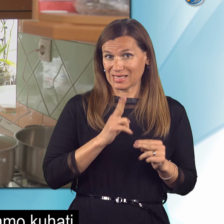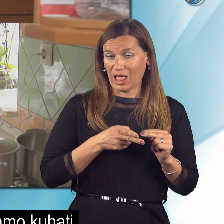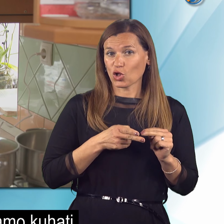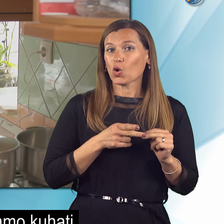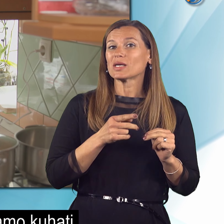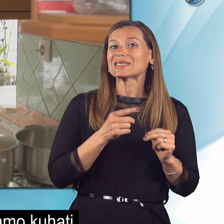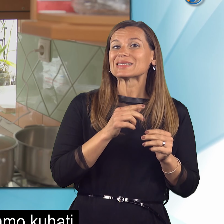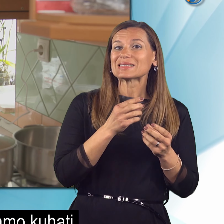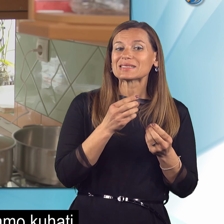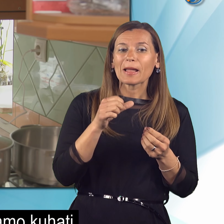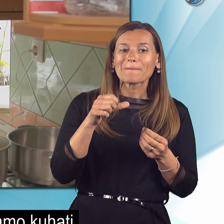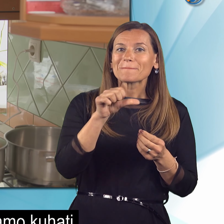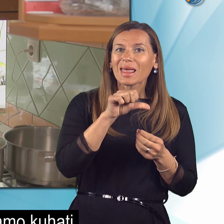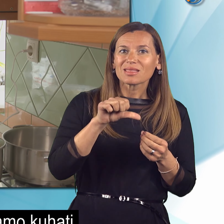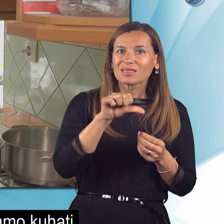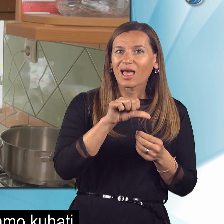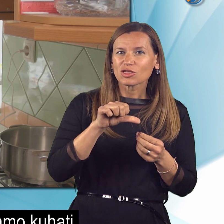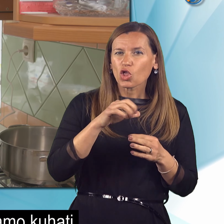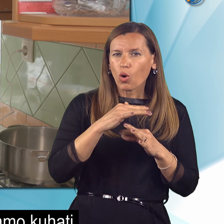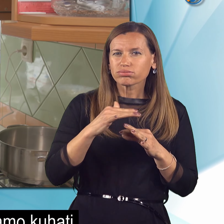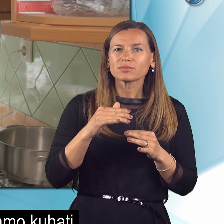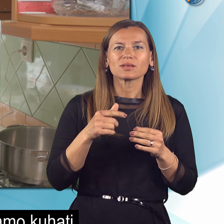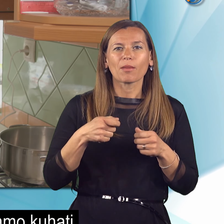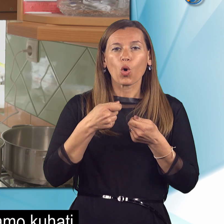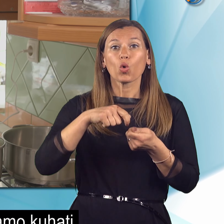Sladko smetano damo